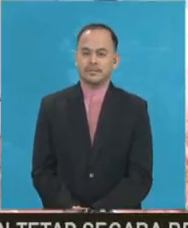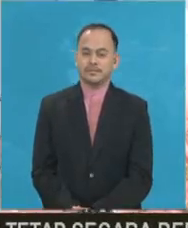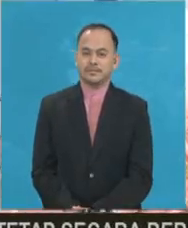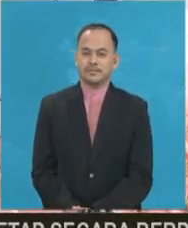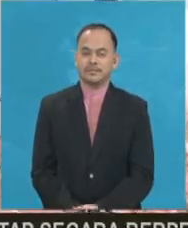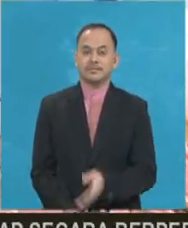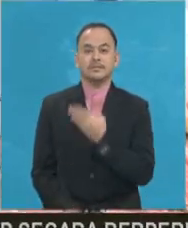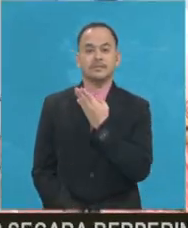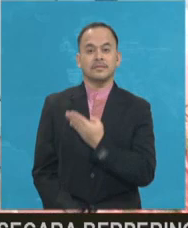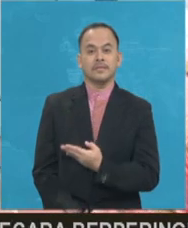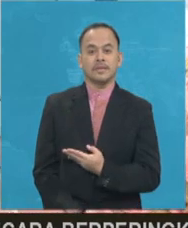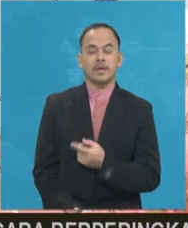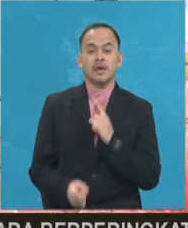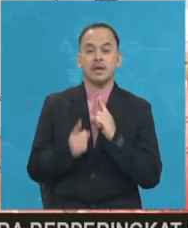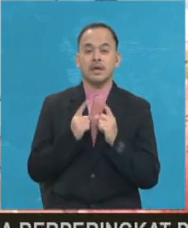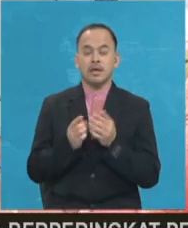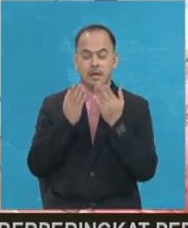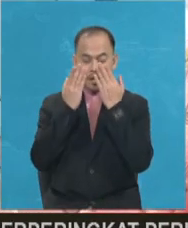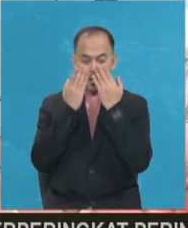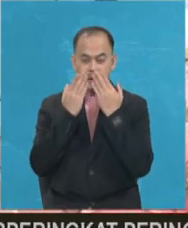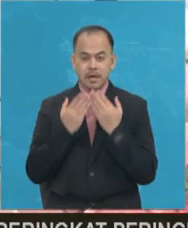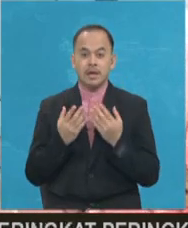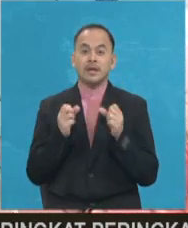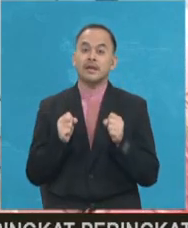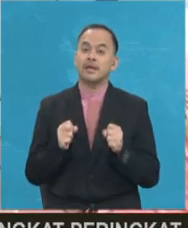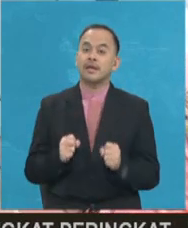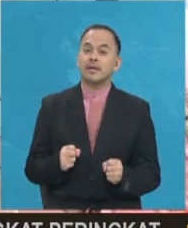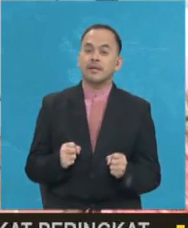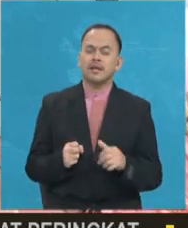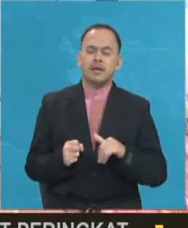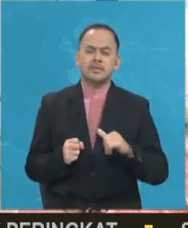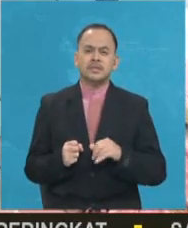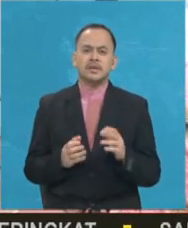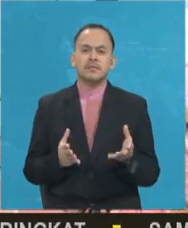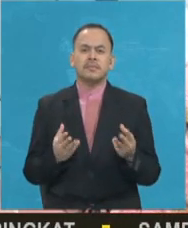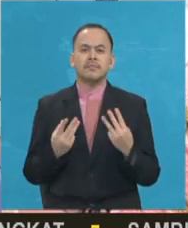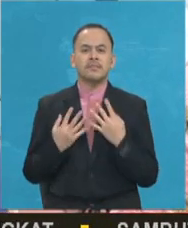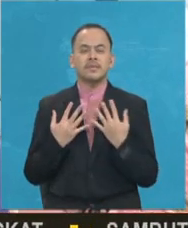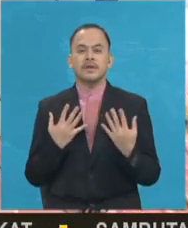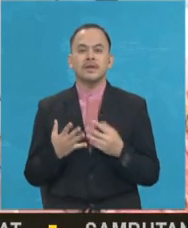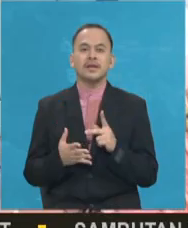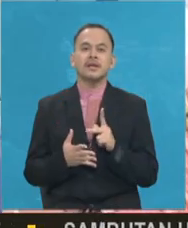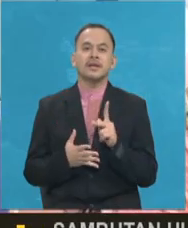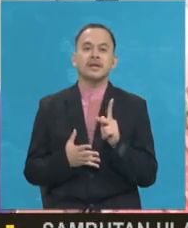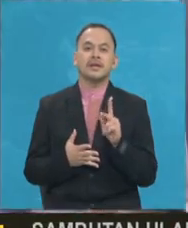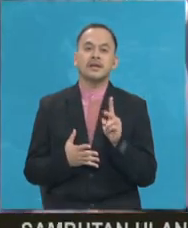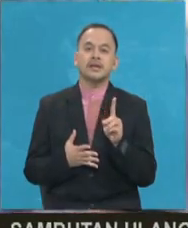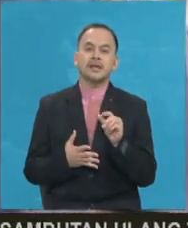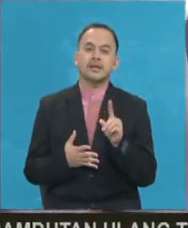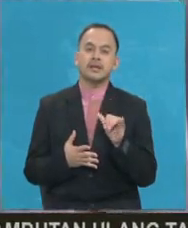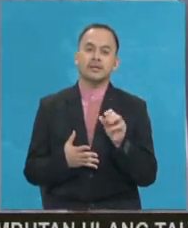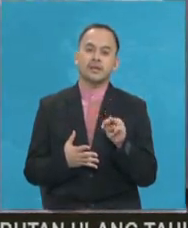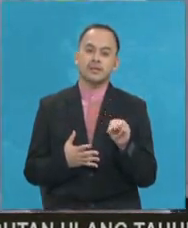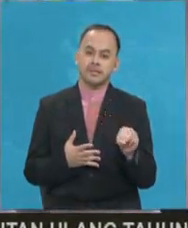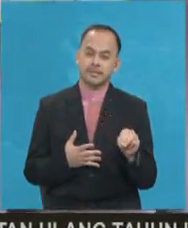Hai jadi syukur alhamdulillah lah TNI tepatnya orang merayakan cream mesum sama merayakan perayaan kemudian inilah kecelakaan kemudian naik